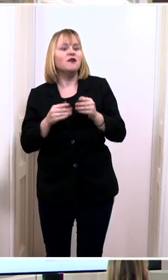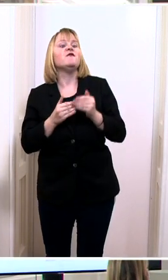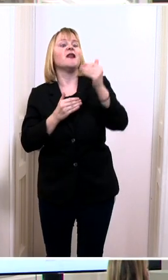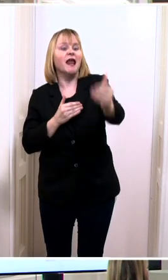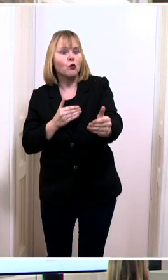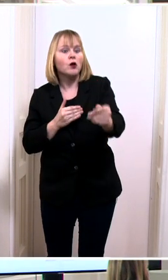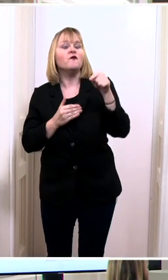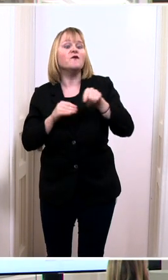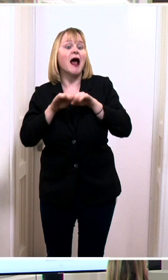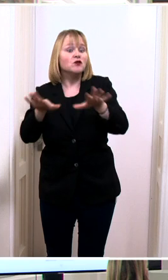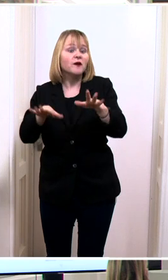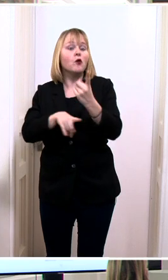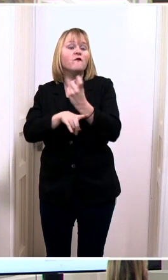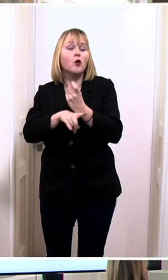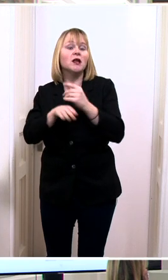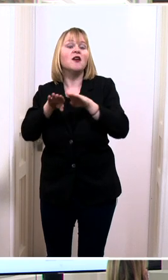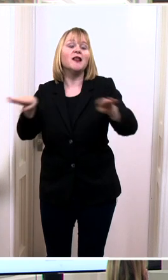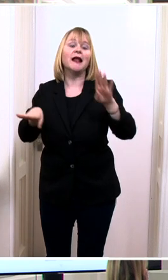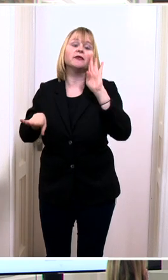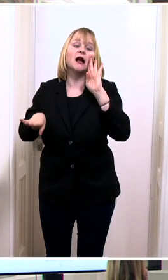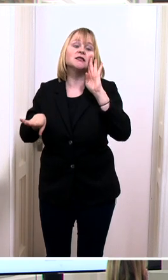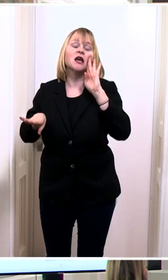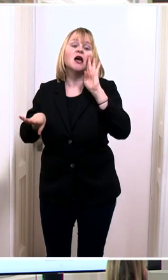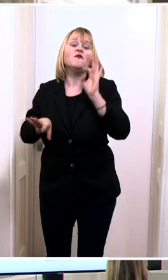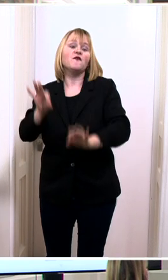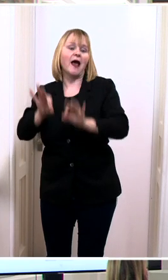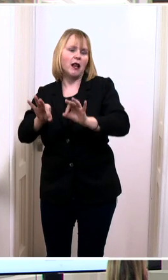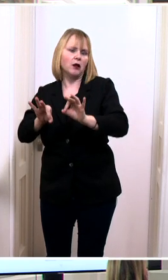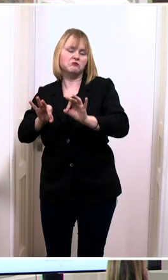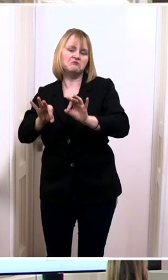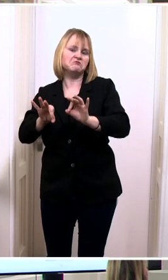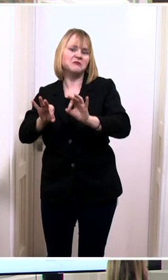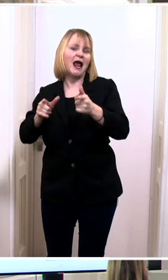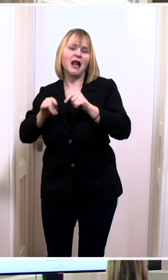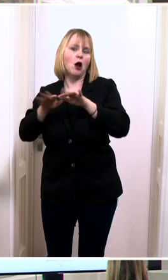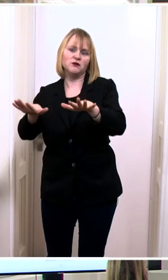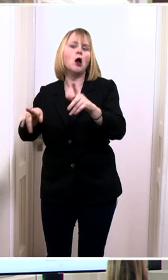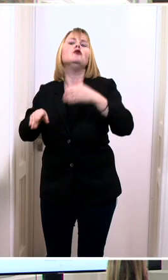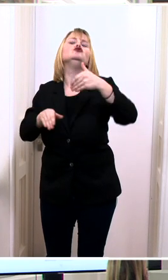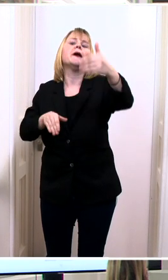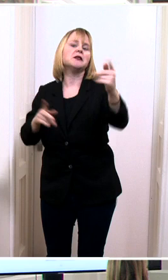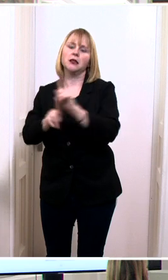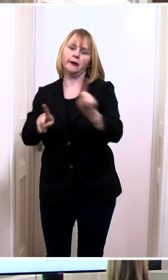die Landtagswahlen. Und auch eine weitere Verlängerung wird aus meiner Sicht keine Auswirkungen auf die Landtagswahlen haben.